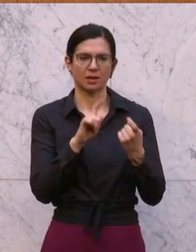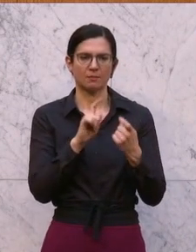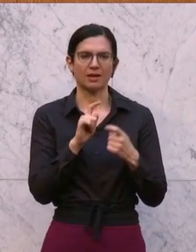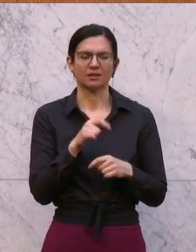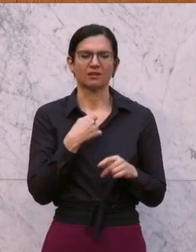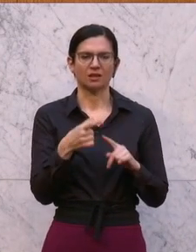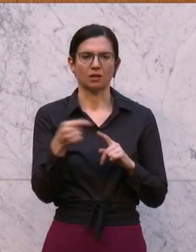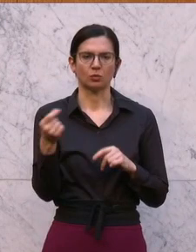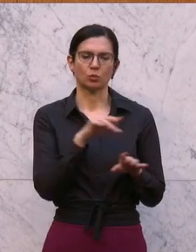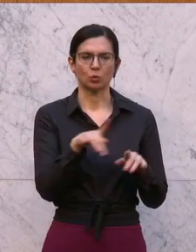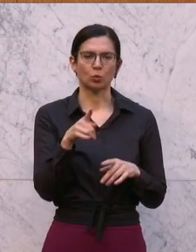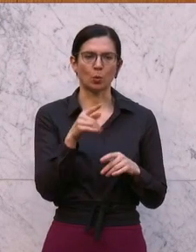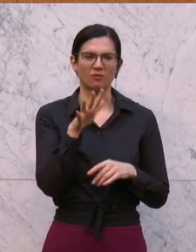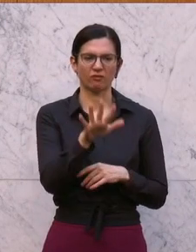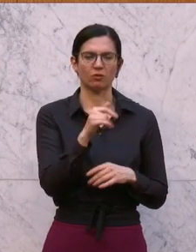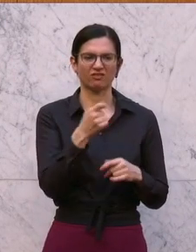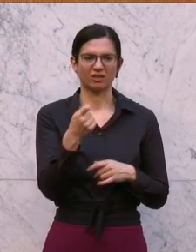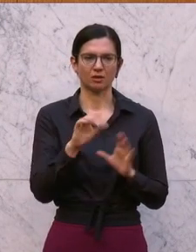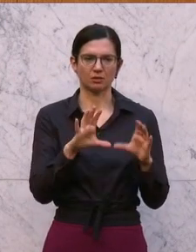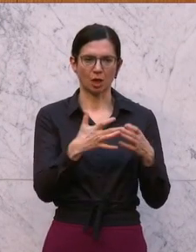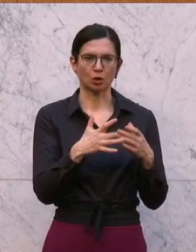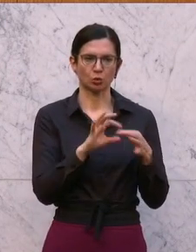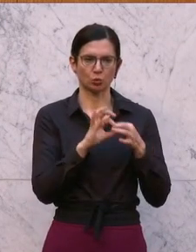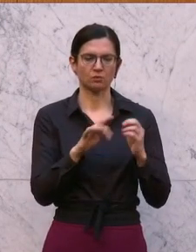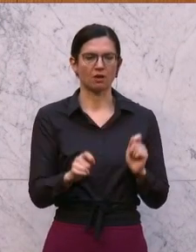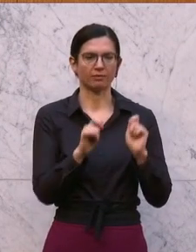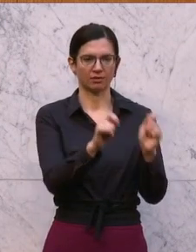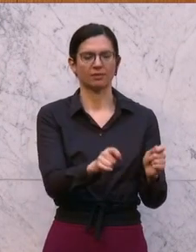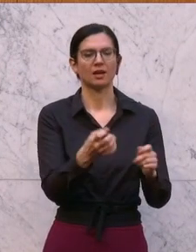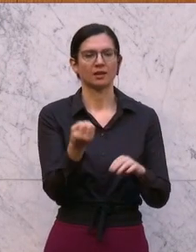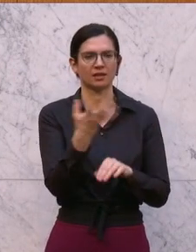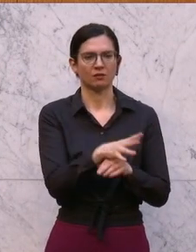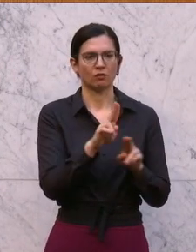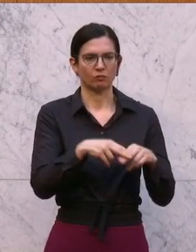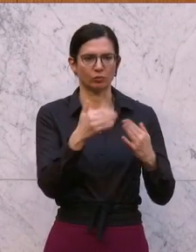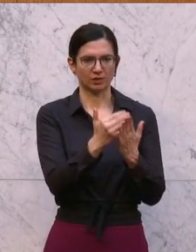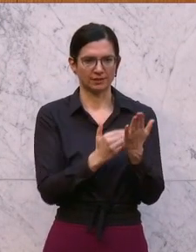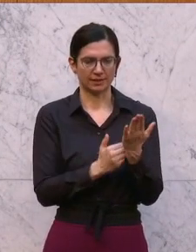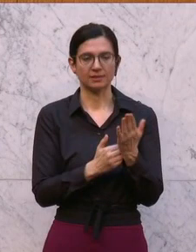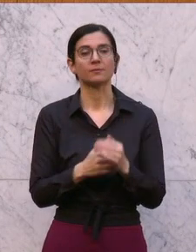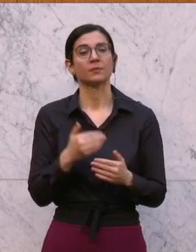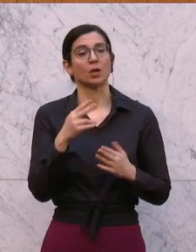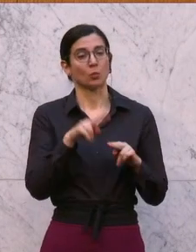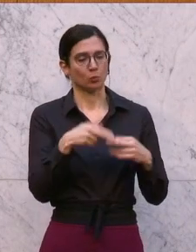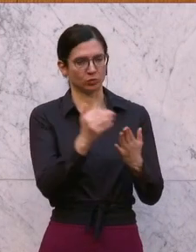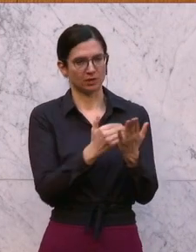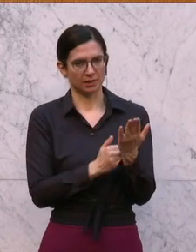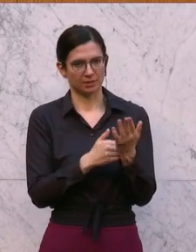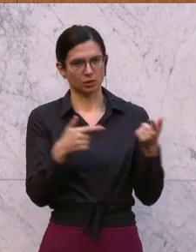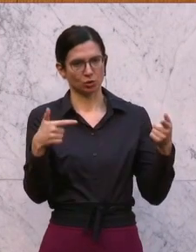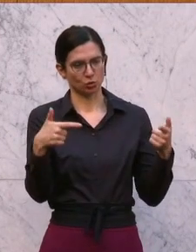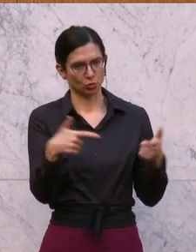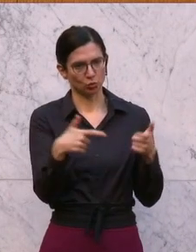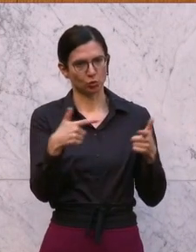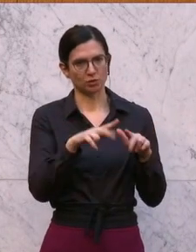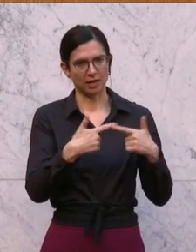5, Bericht und Antrag des Finanzausschusses über den Entwurf eines Bundesgesetzes, mit dem ein Bundesgesetz über einen Zuschuss an die